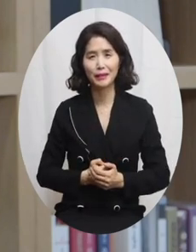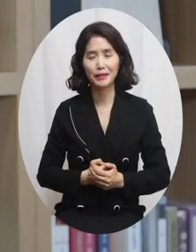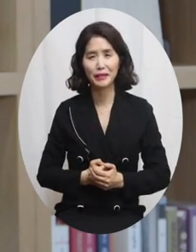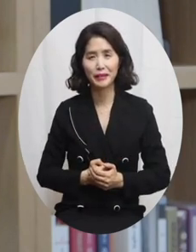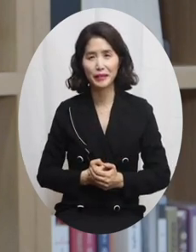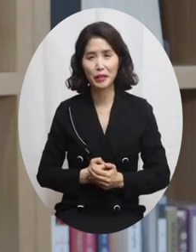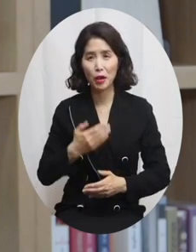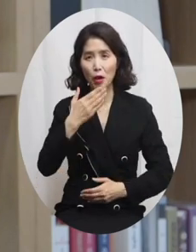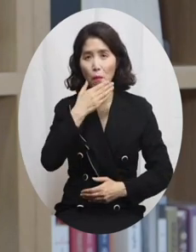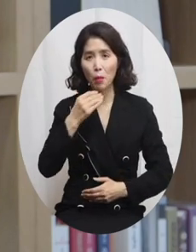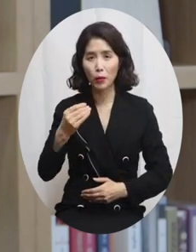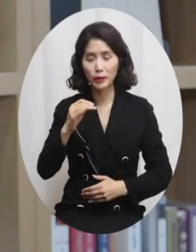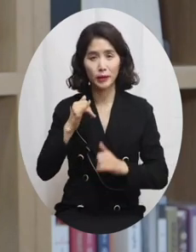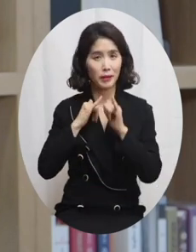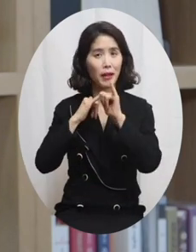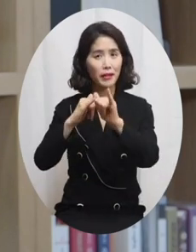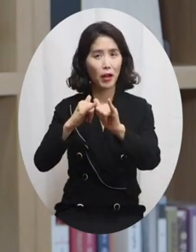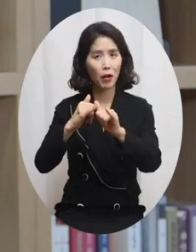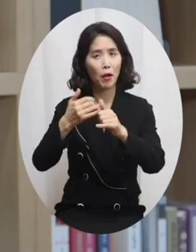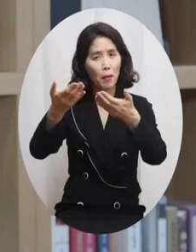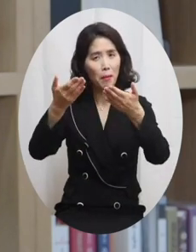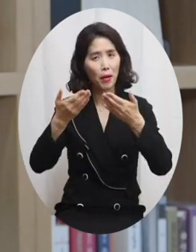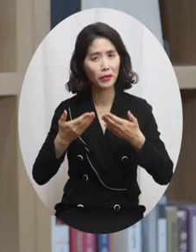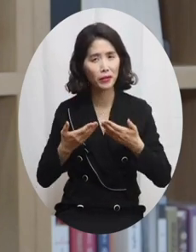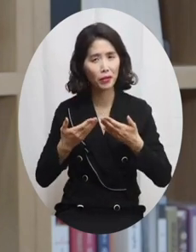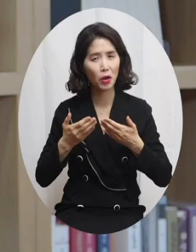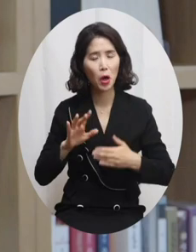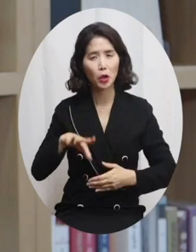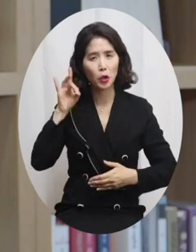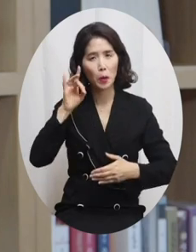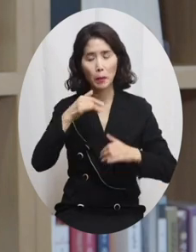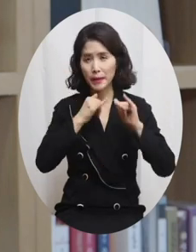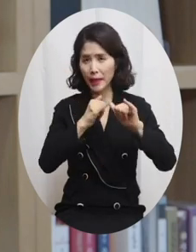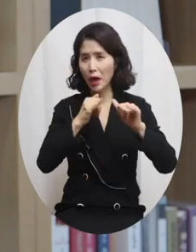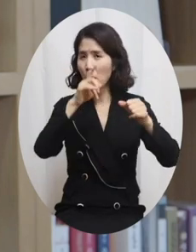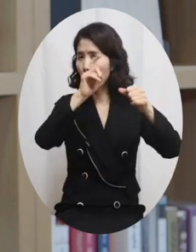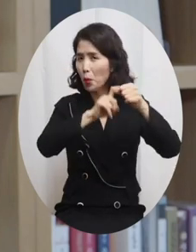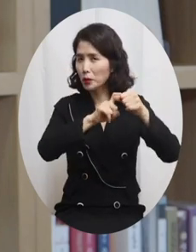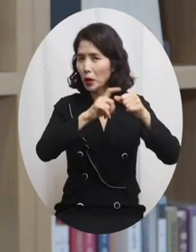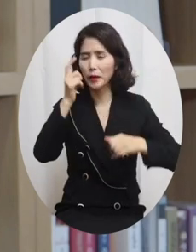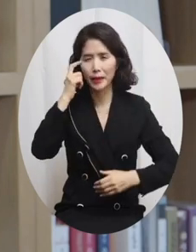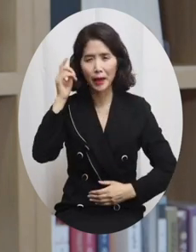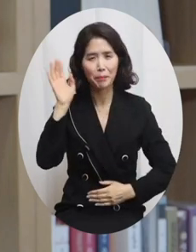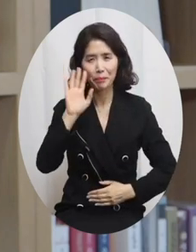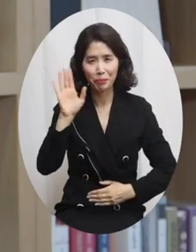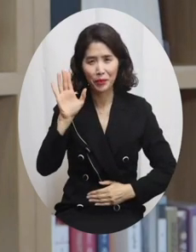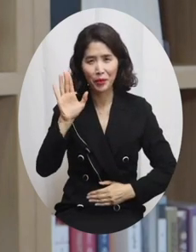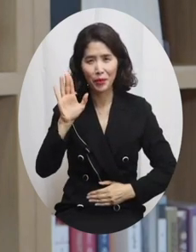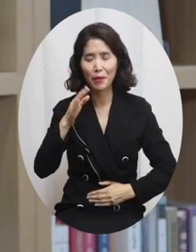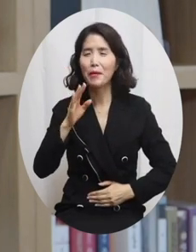그 복지대상을 받는다는 것이 사실상 목표한 것은 아니지만